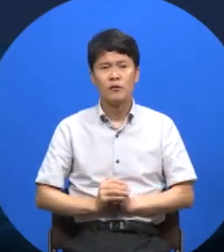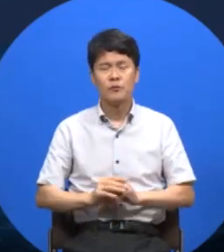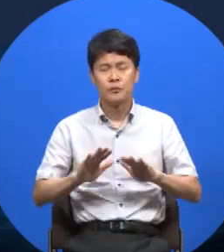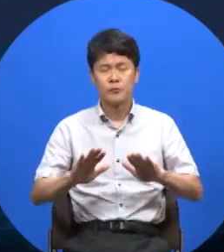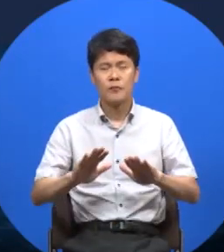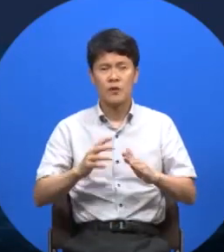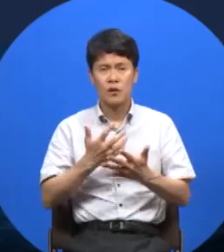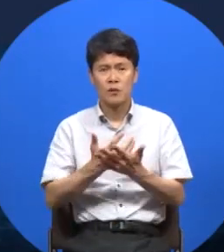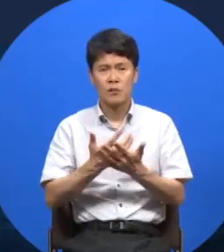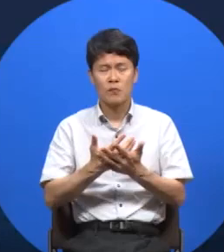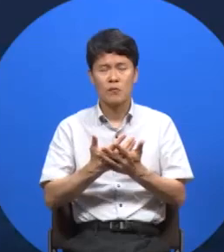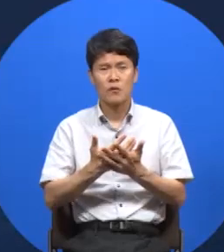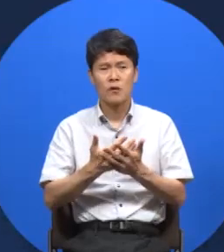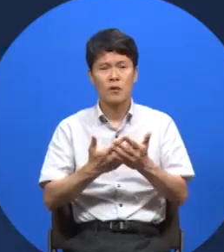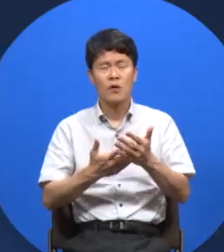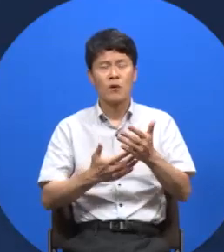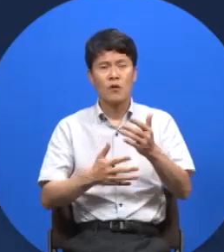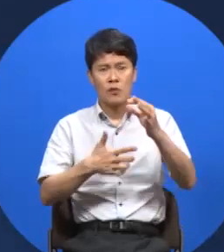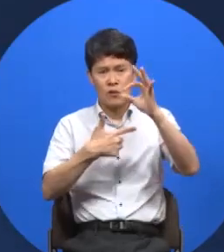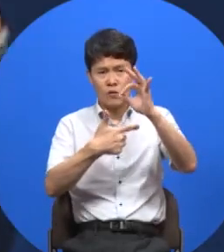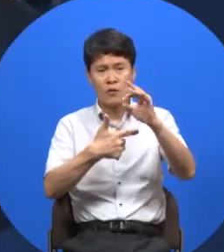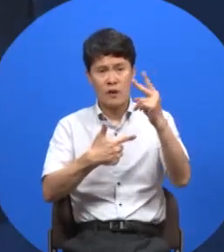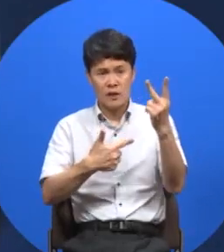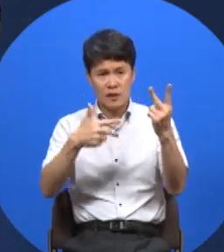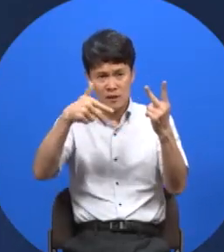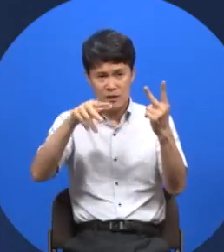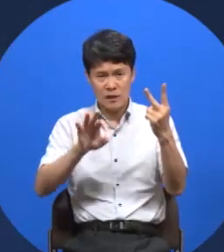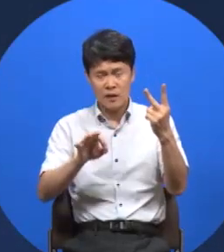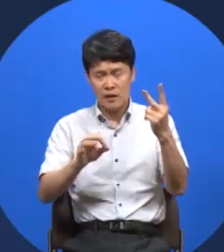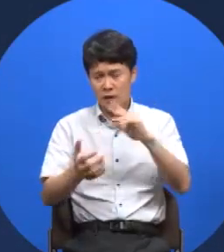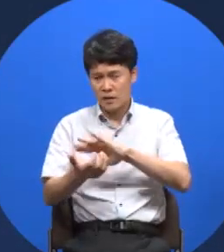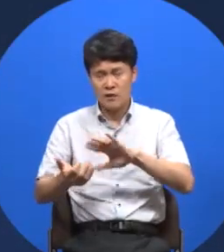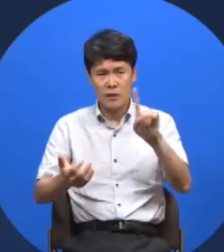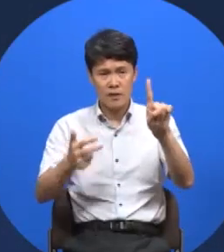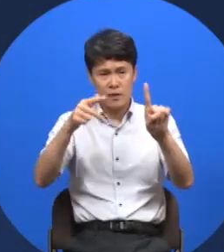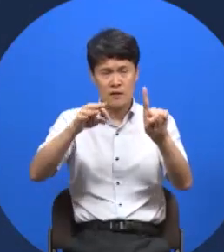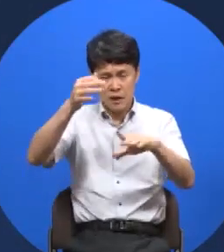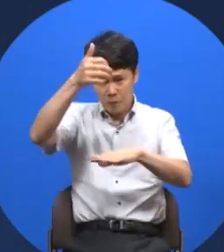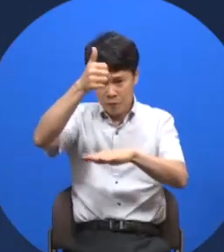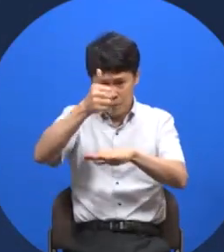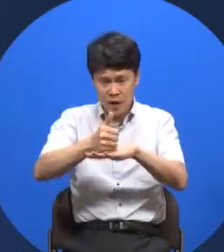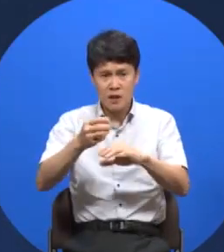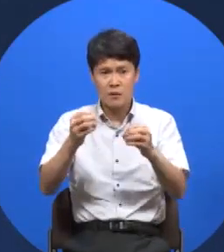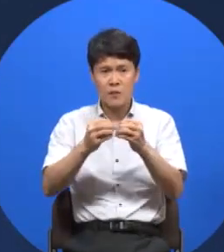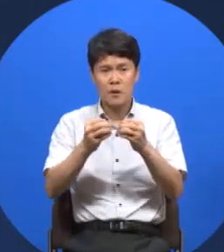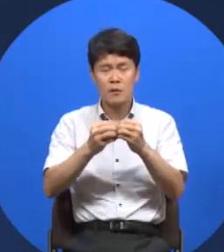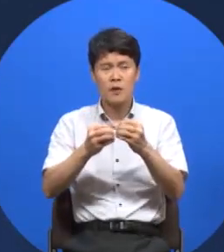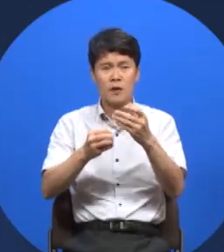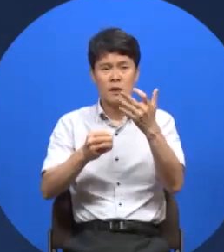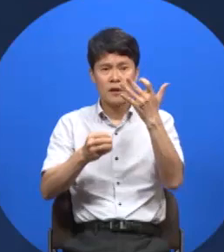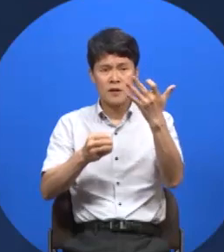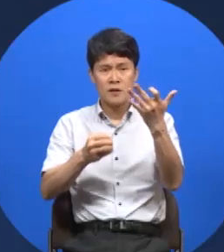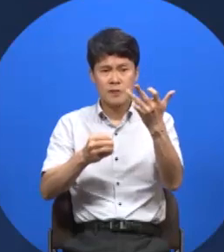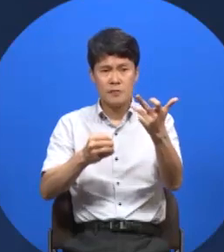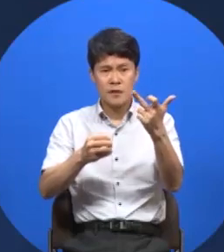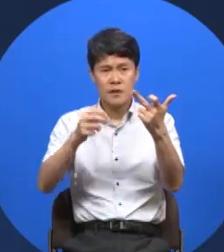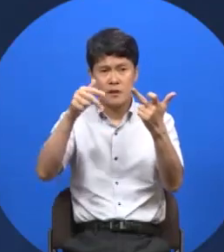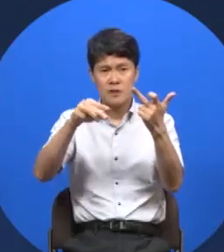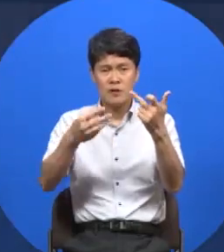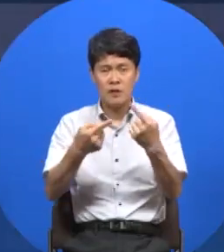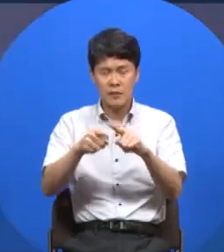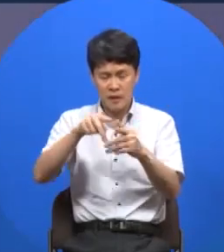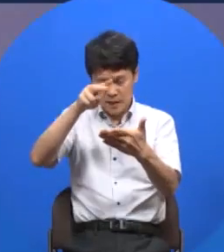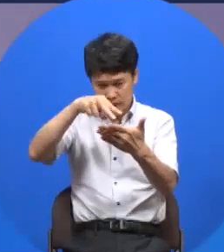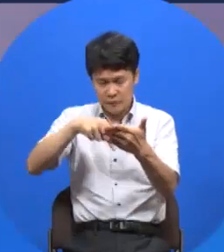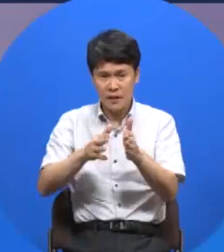오늘 본문은 요나서 2장인데 2장을 예고하는 요나서 1장의 마지막 구절 17절의 말씀을 함께